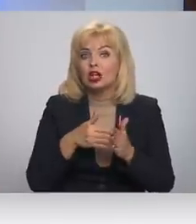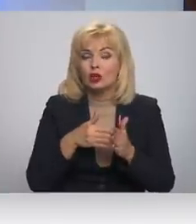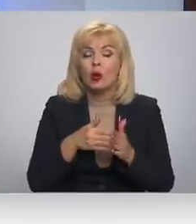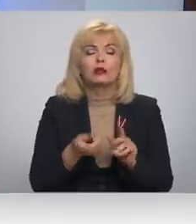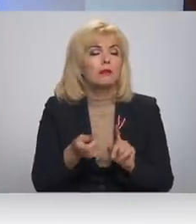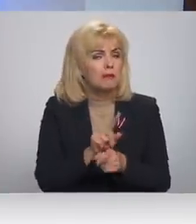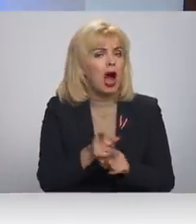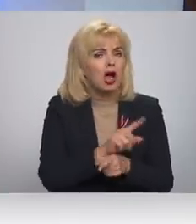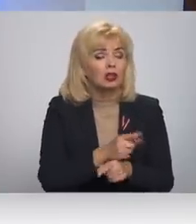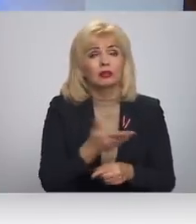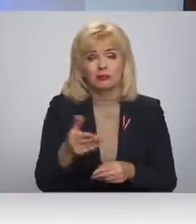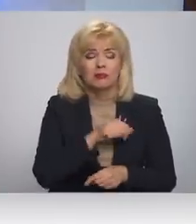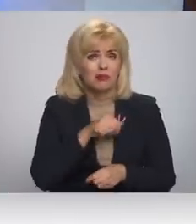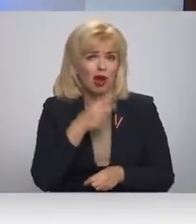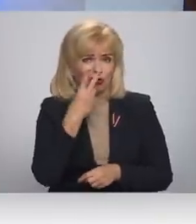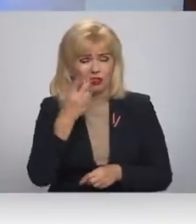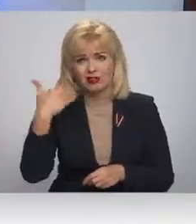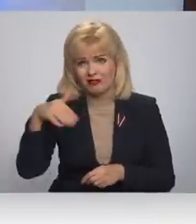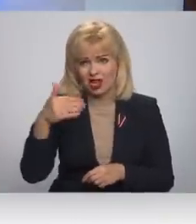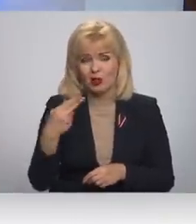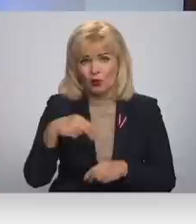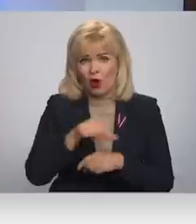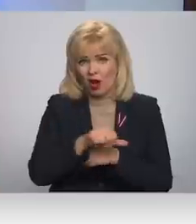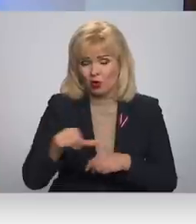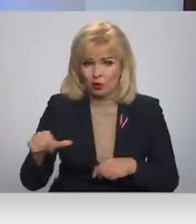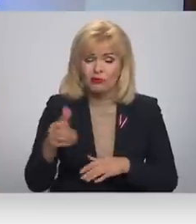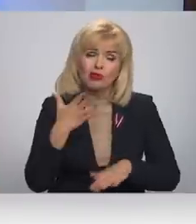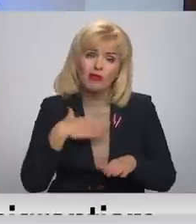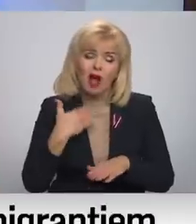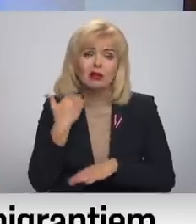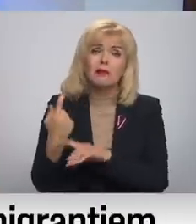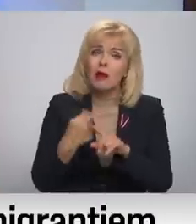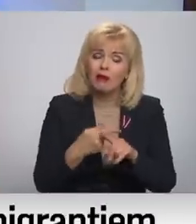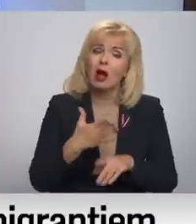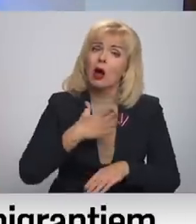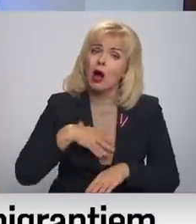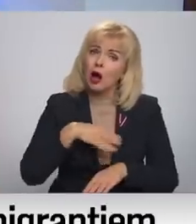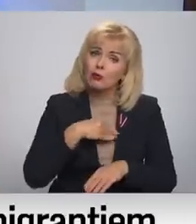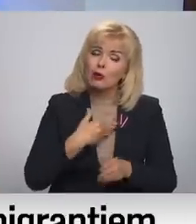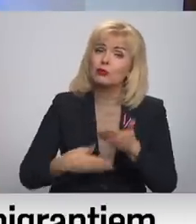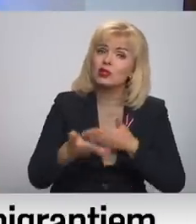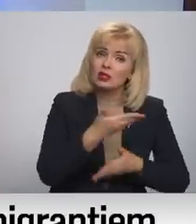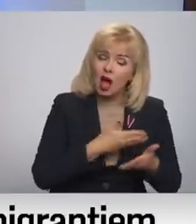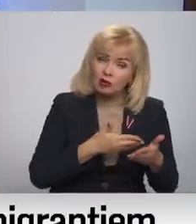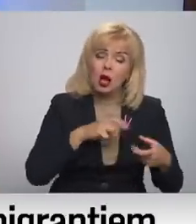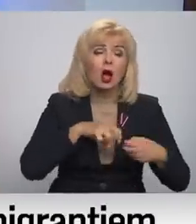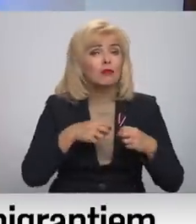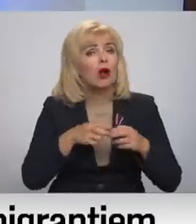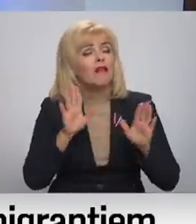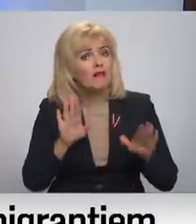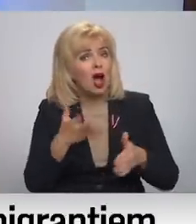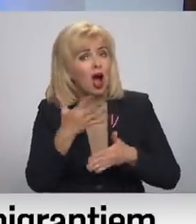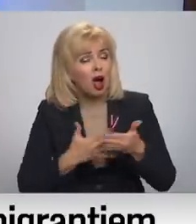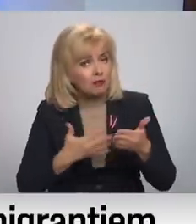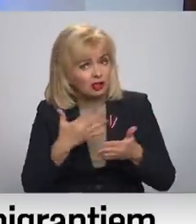laiku mainās. Jūs paši redzat video no robežas. Vēlētos, lai Baltkrievija ar mums sadarbotos. Šī problēma varētu tikt atrisināta